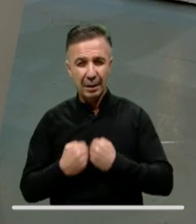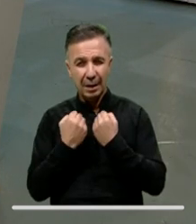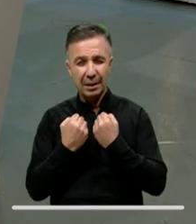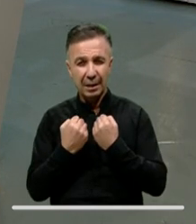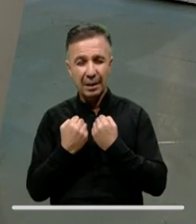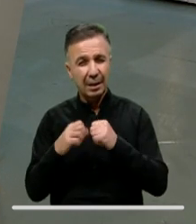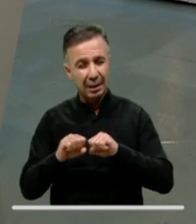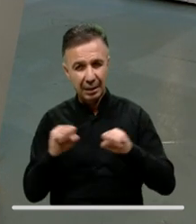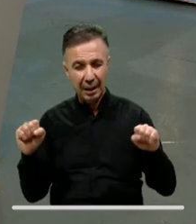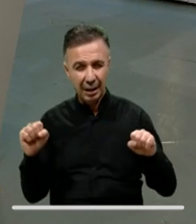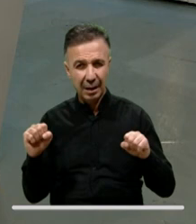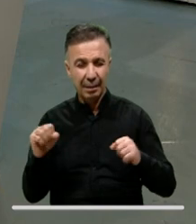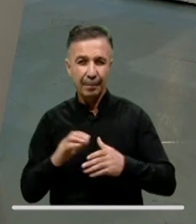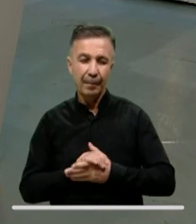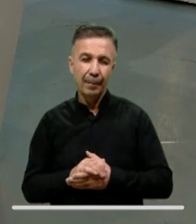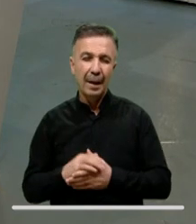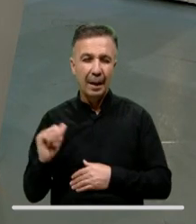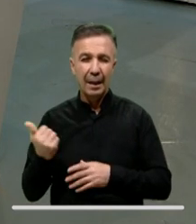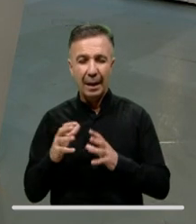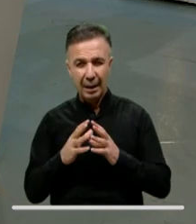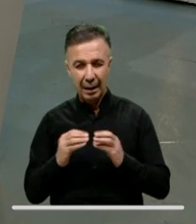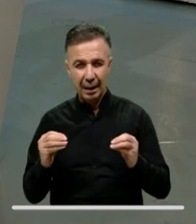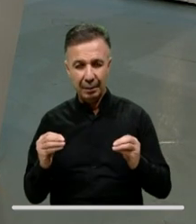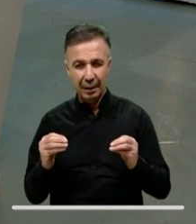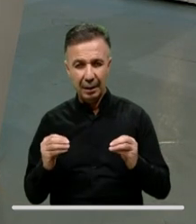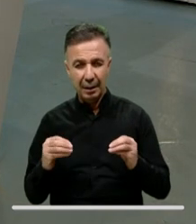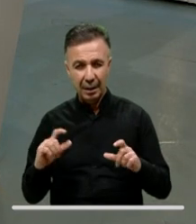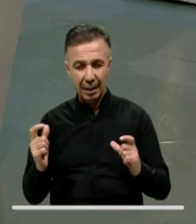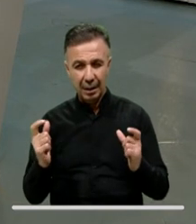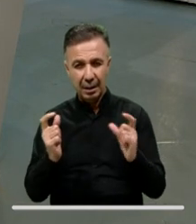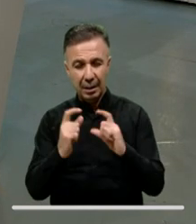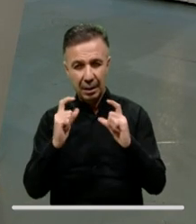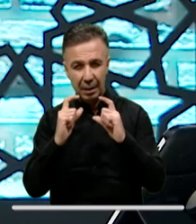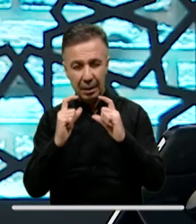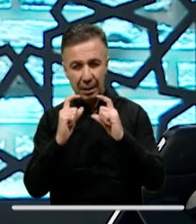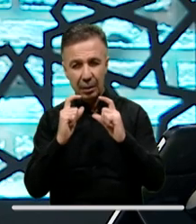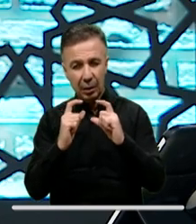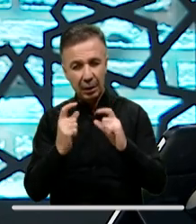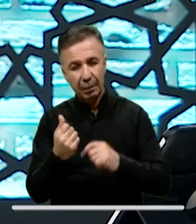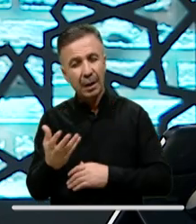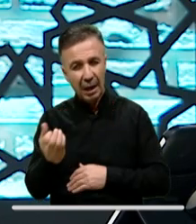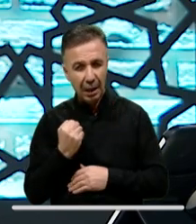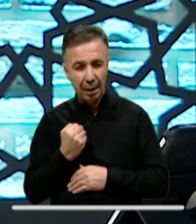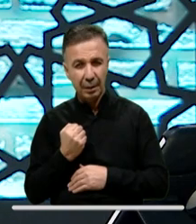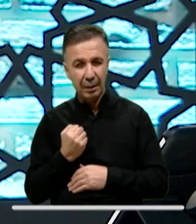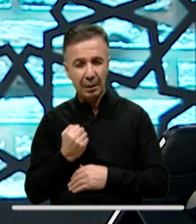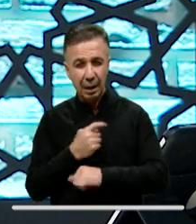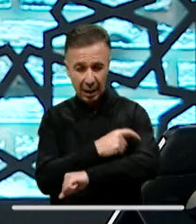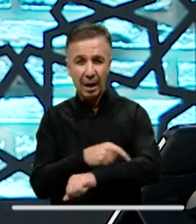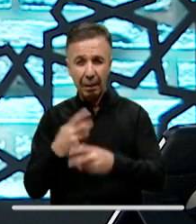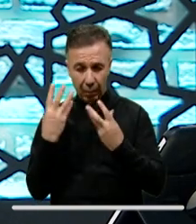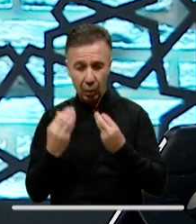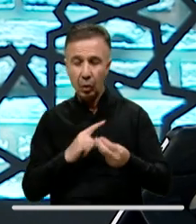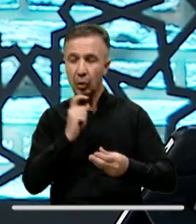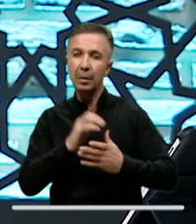yani ileride değer kaybediyor. Bunu almamız doğru mu değil mi onu soracaktım. Peki efendim, soralım. Allah Rabbim beterinden saklasın.